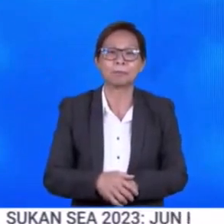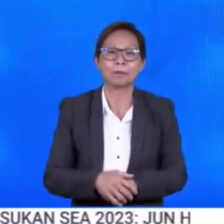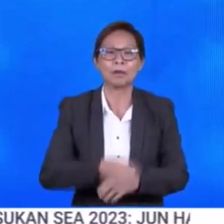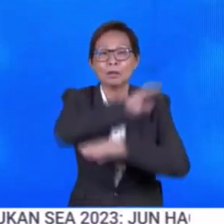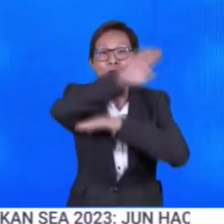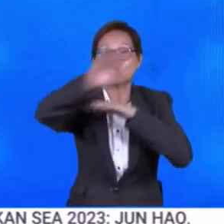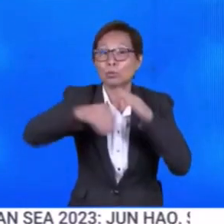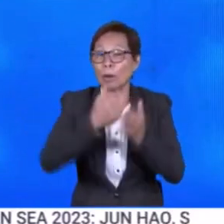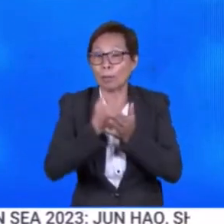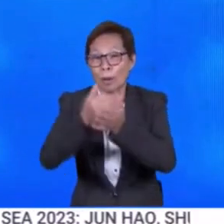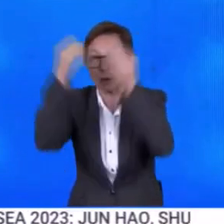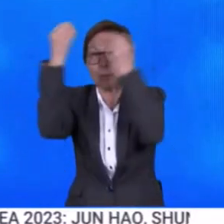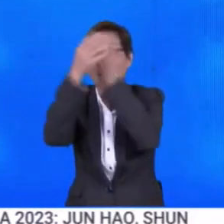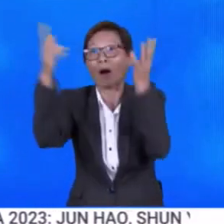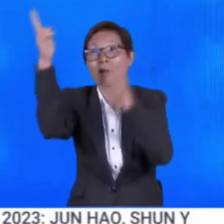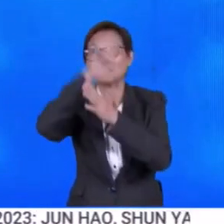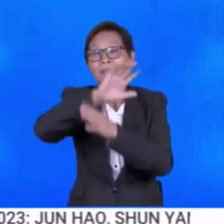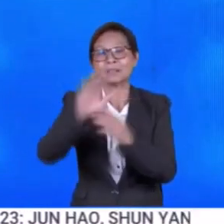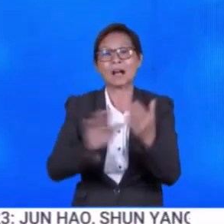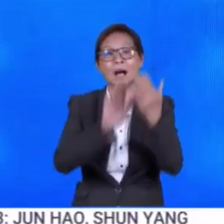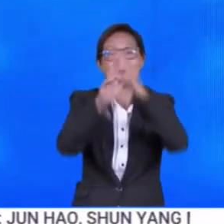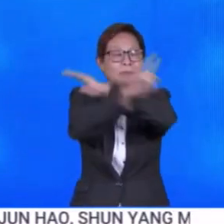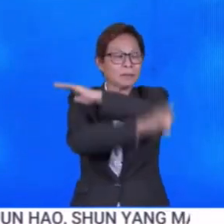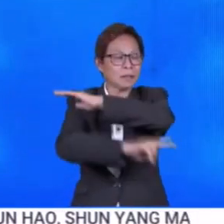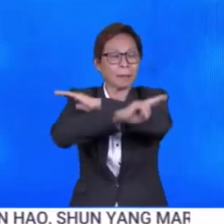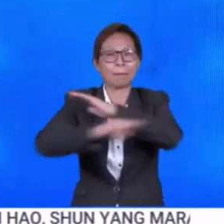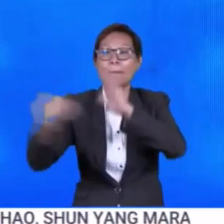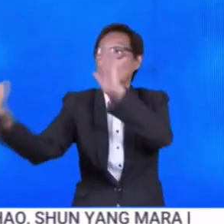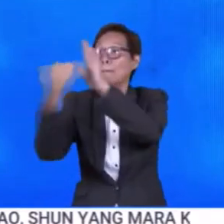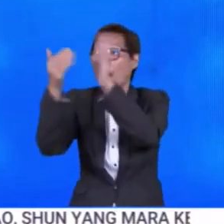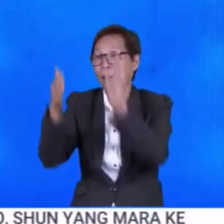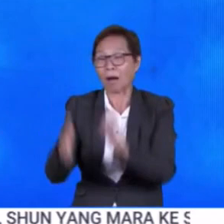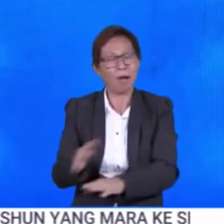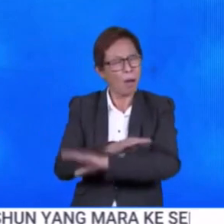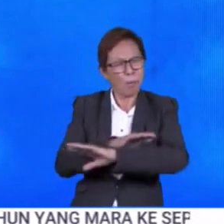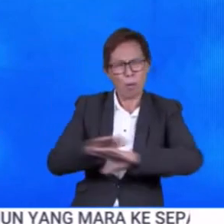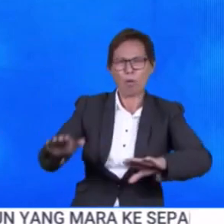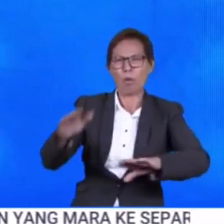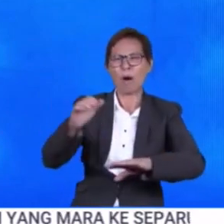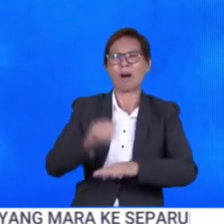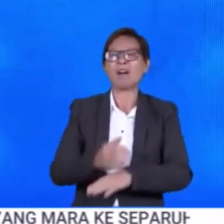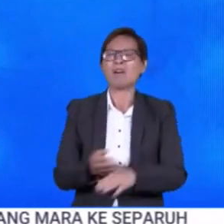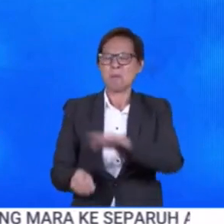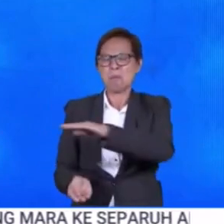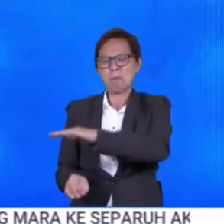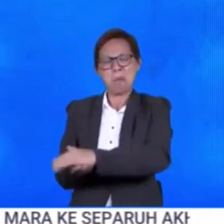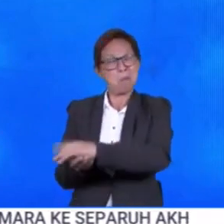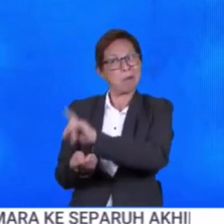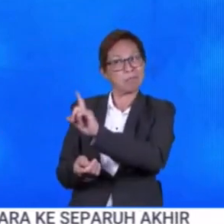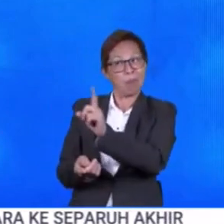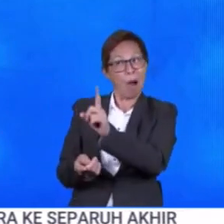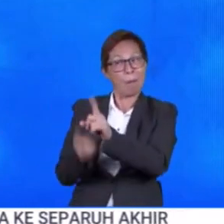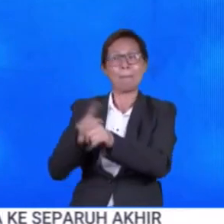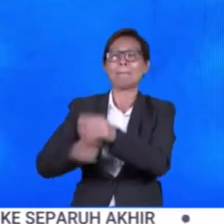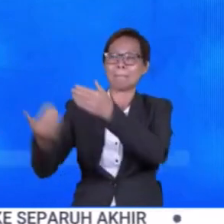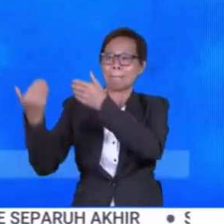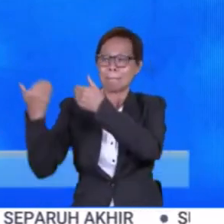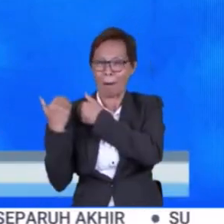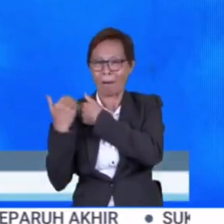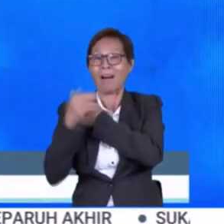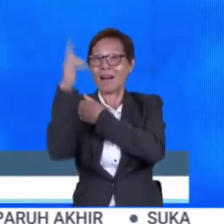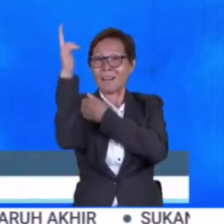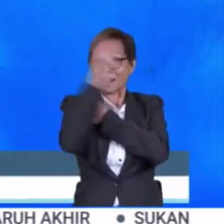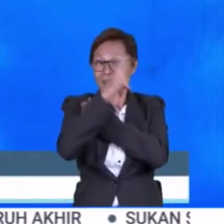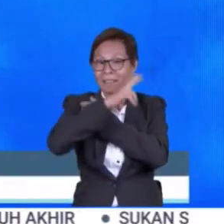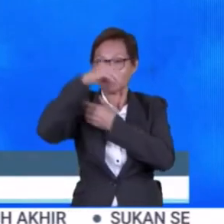Semua bantuan yang diumum kerajaan terhadap negeri-negeri pembangkang bukan bersifat rasuah. Sebaliknya adalah tanggungjawab sebuah